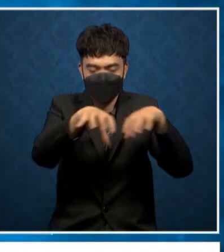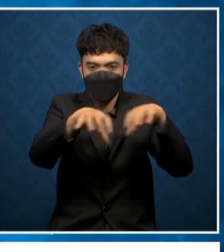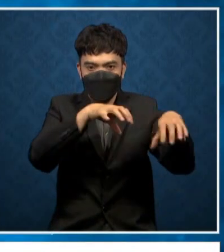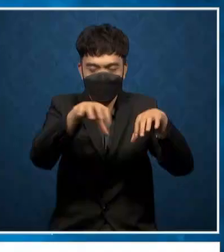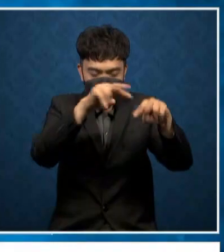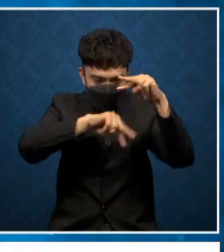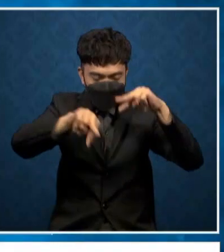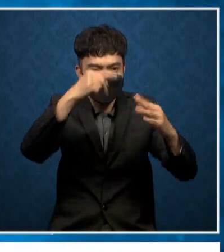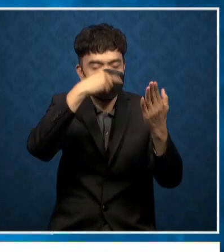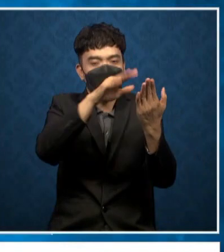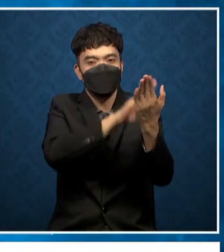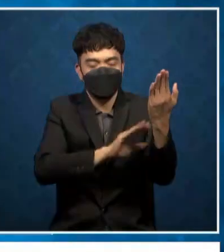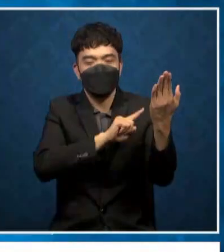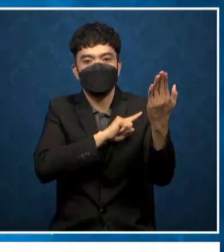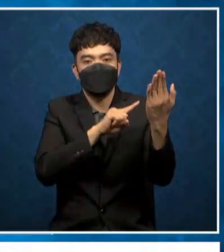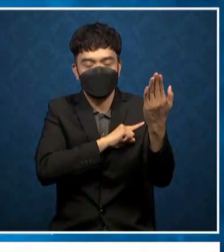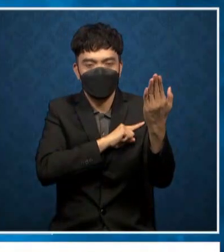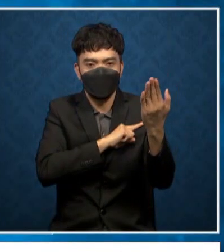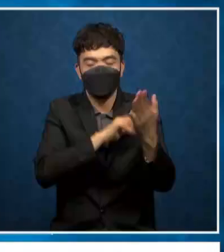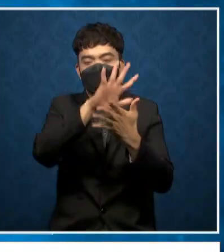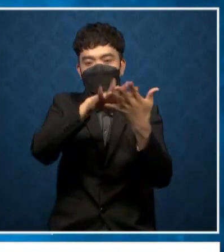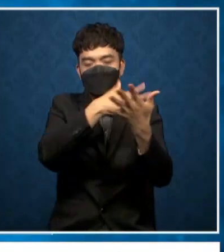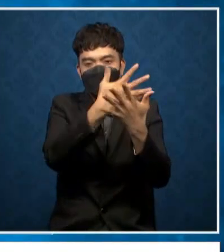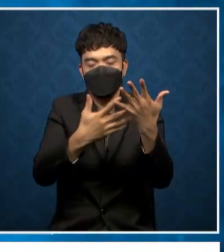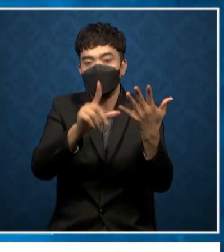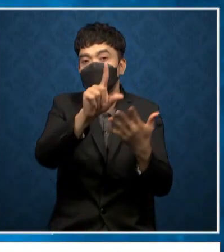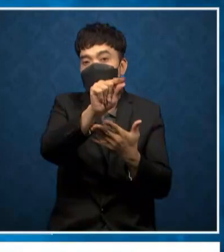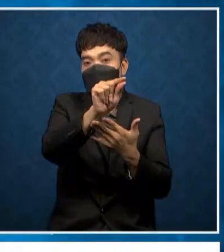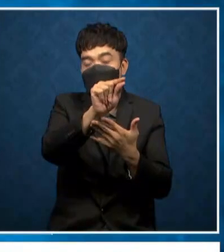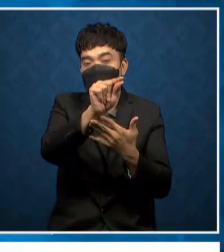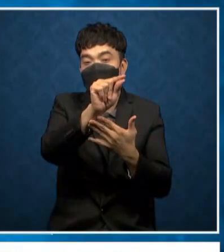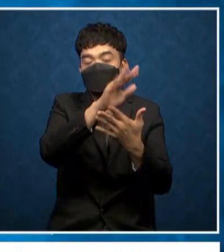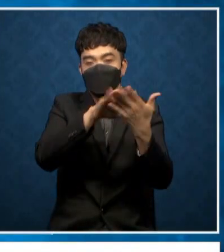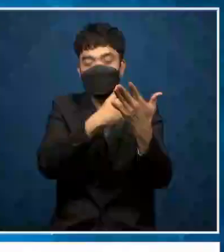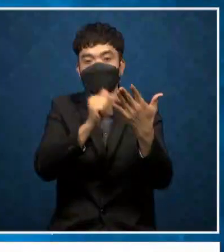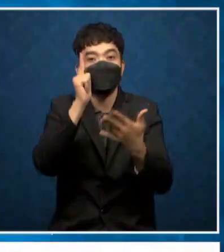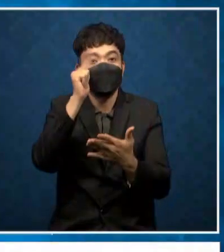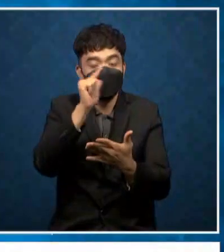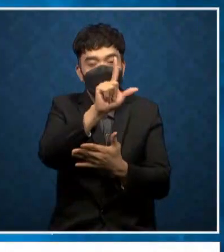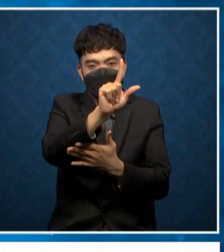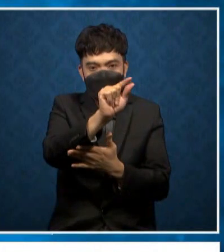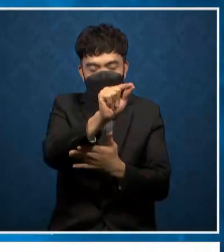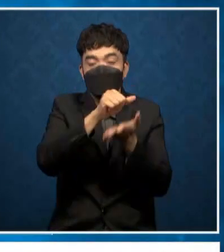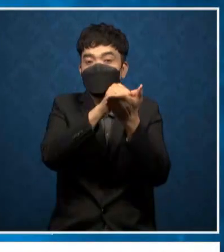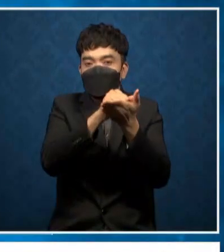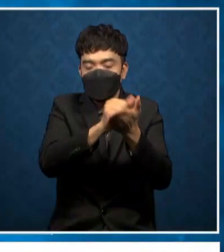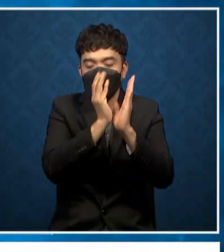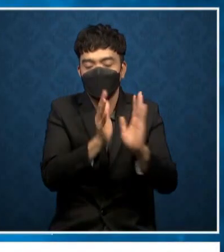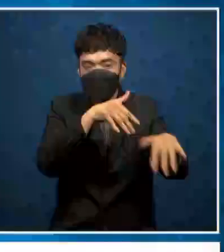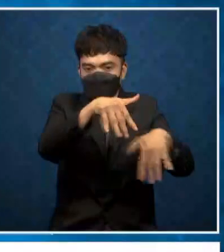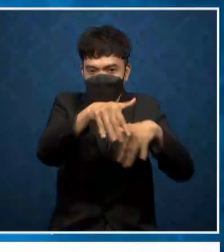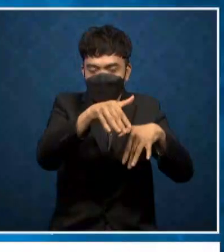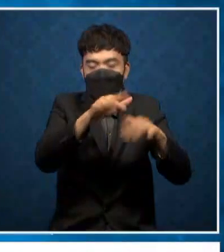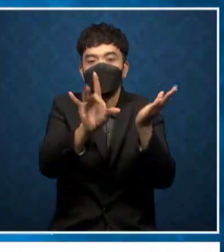wolltenิญและพิชชอบในแนโบทที่ 20คือ การบริการประชาชนและประสิทธภาพภ alot